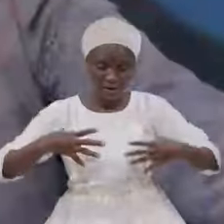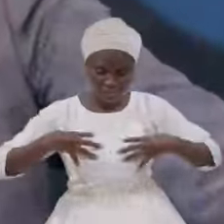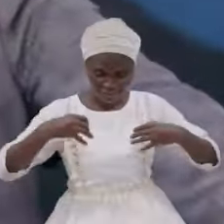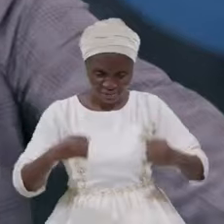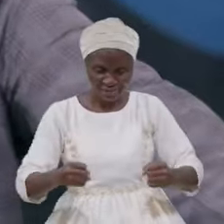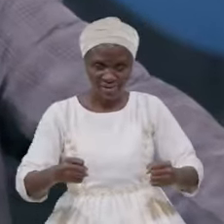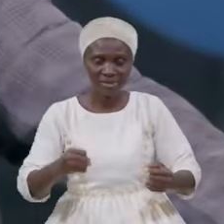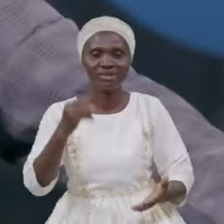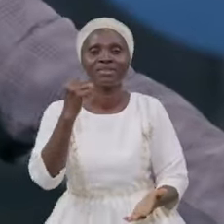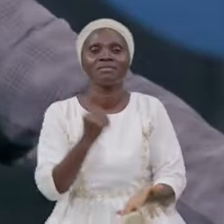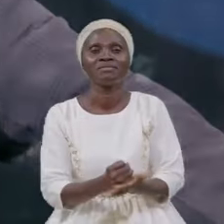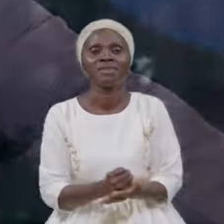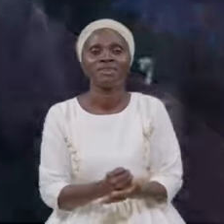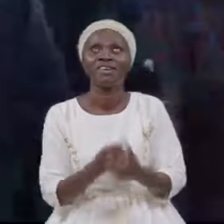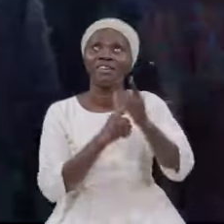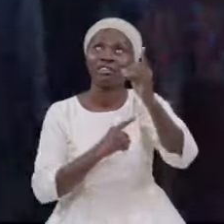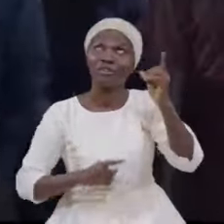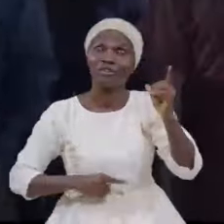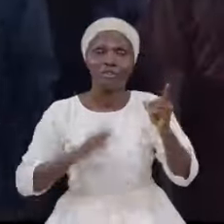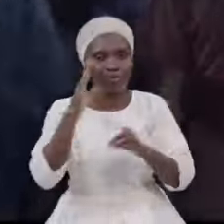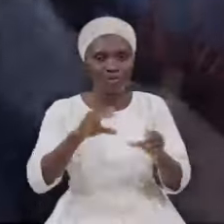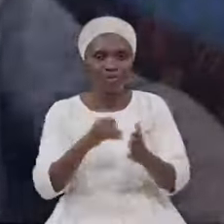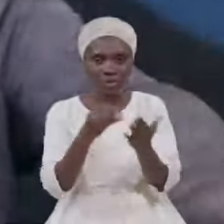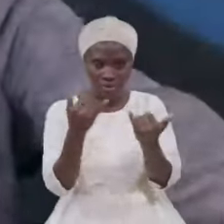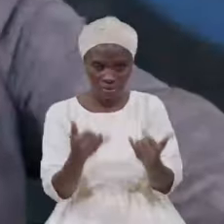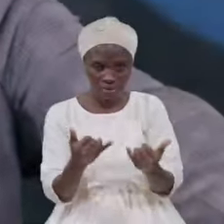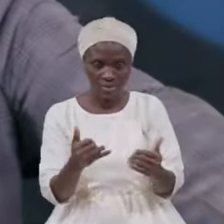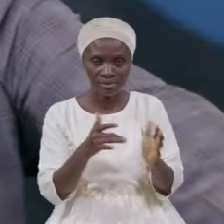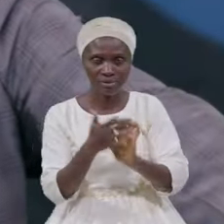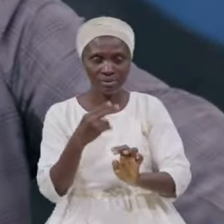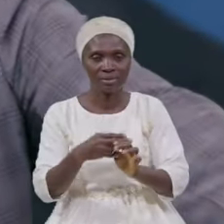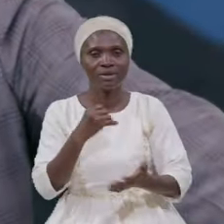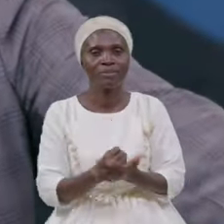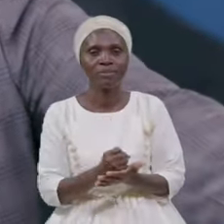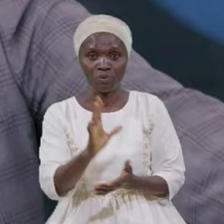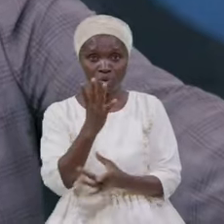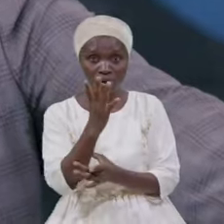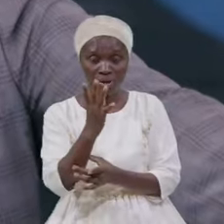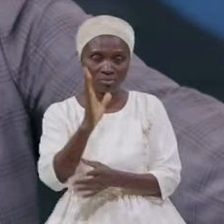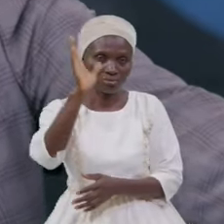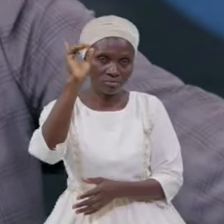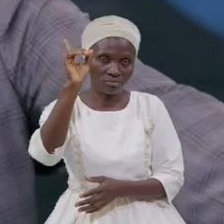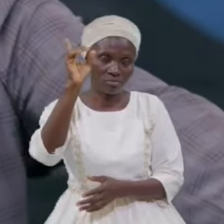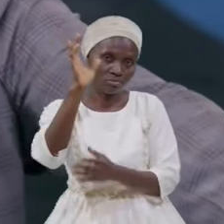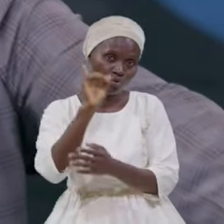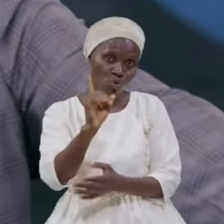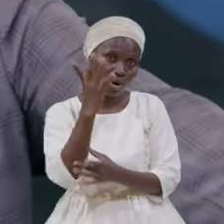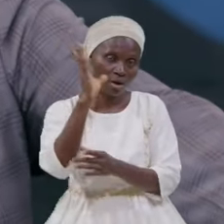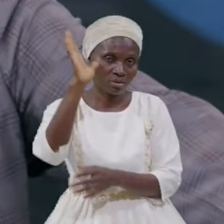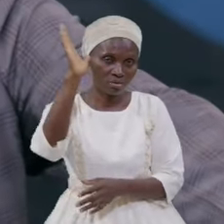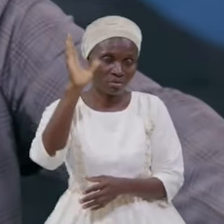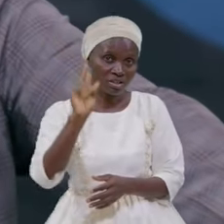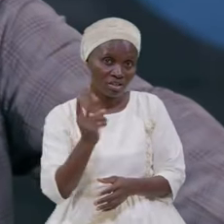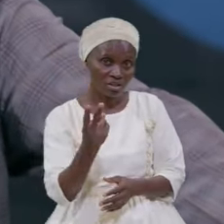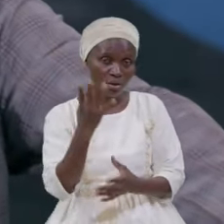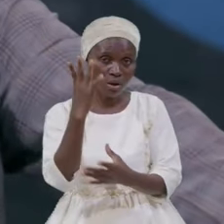Le Seigneur le fera maintenant. Lève une main et tu mets l'autre main là-haut. Tu as le mal, la